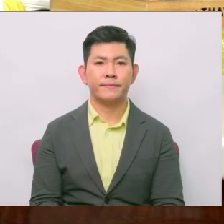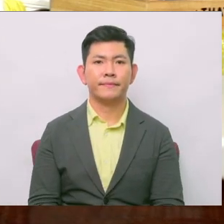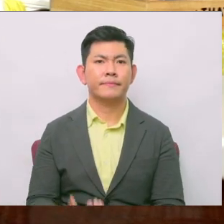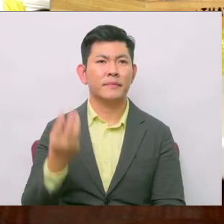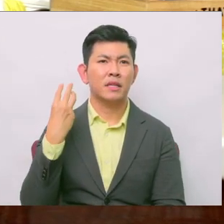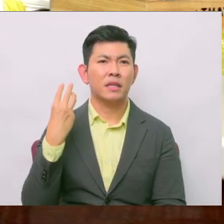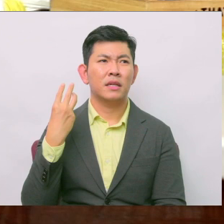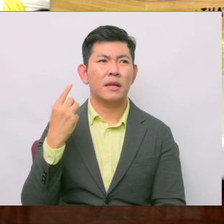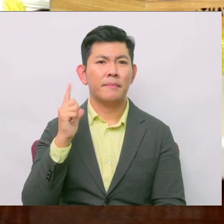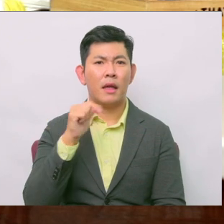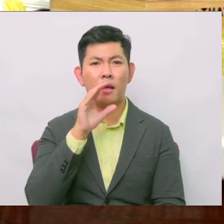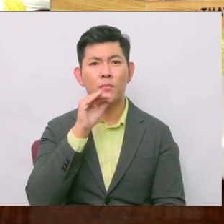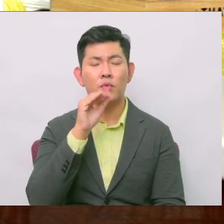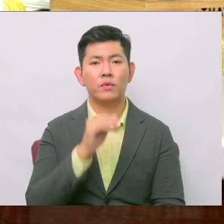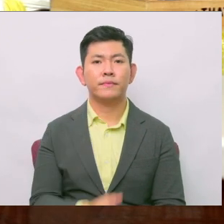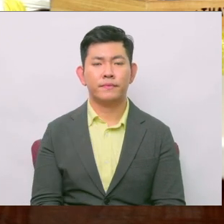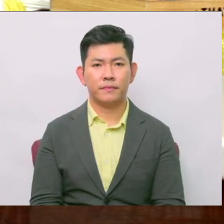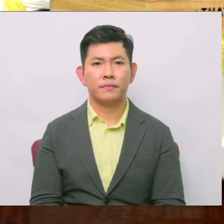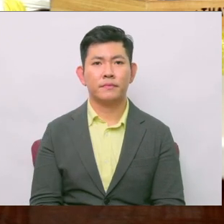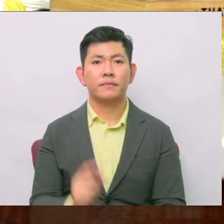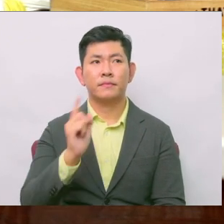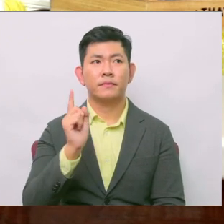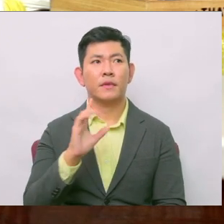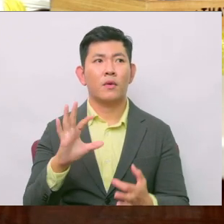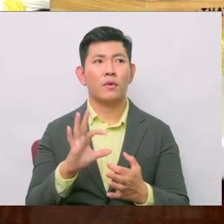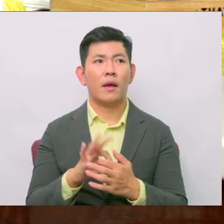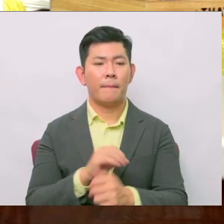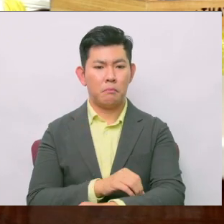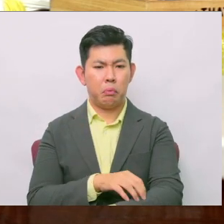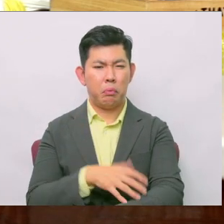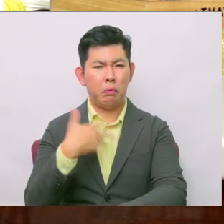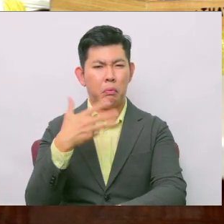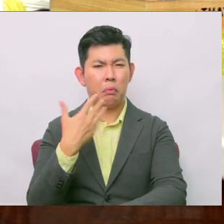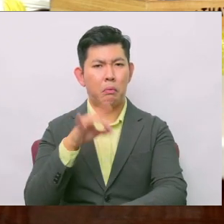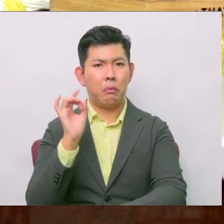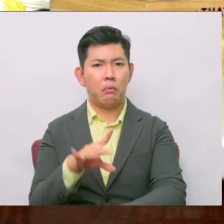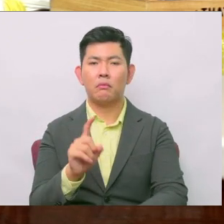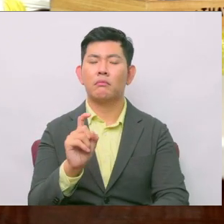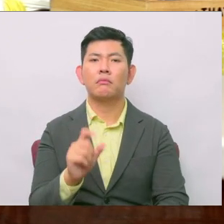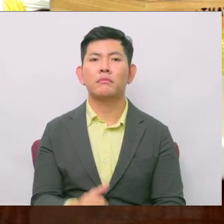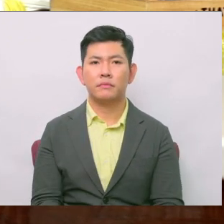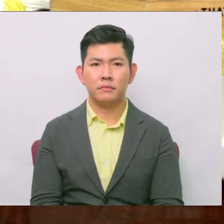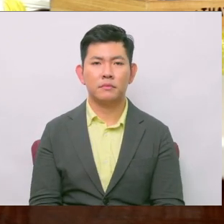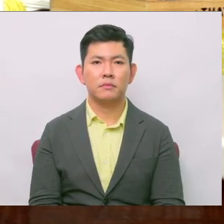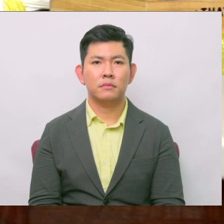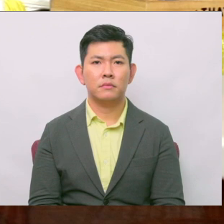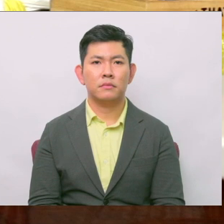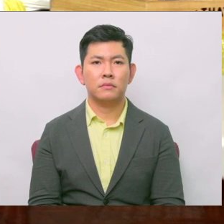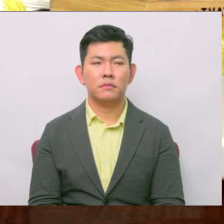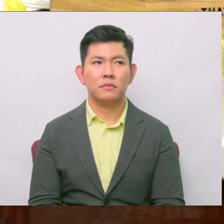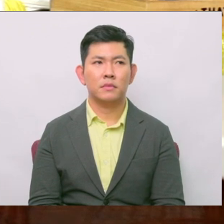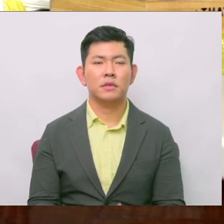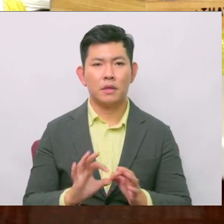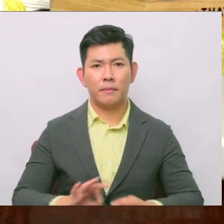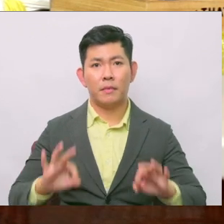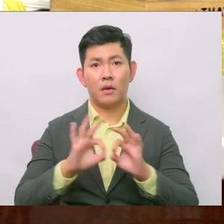ม่ผู้บอกนะคะนั่นก็คือเรื่องของการเกิดแผลผุพองนะคะการเกิดแผลไหม้เพราะฉะนั้นเนี่ยอุณหภูมิความร้อนก็จำเป็น